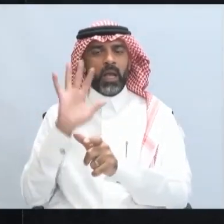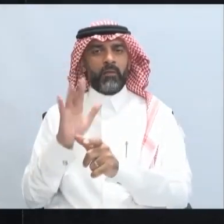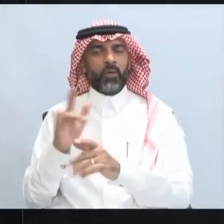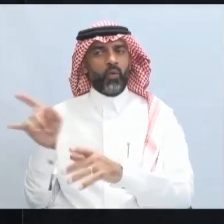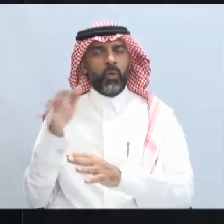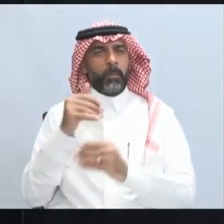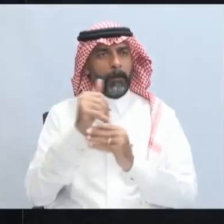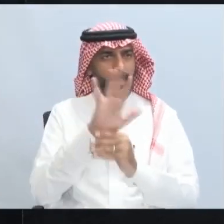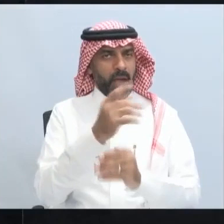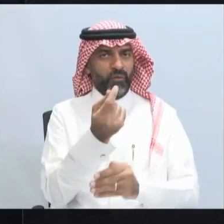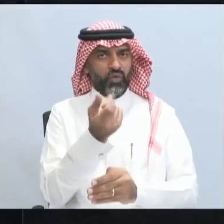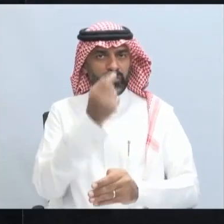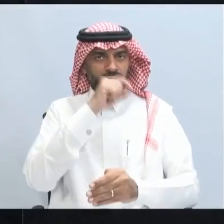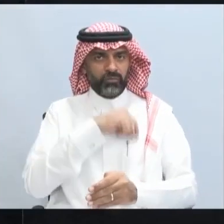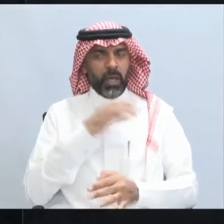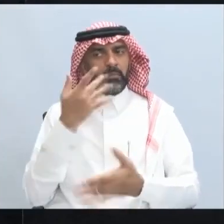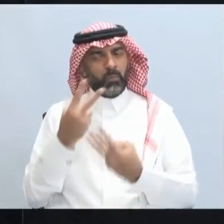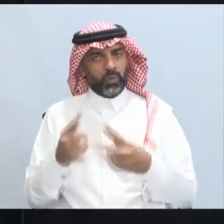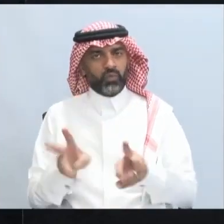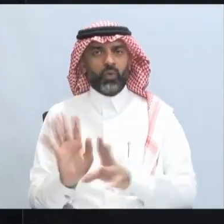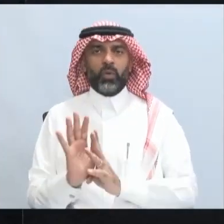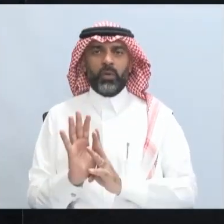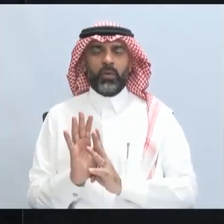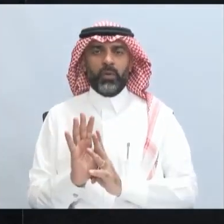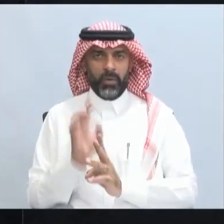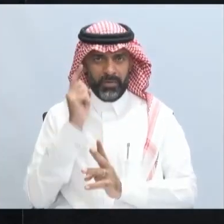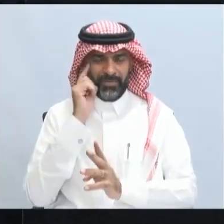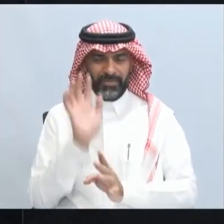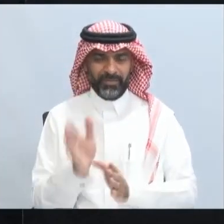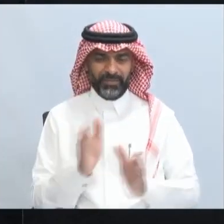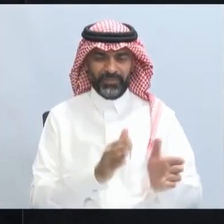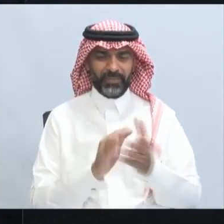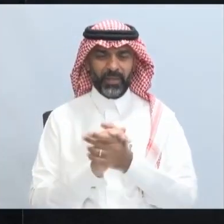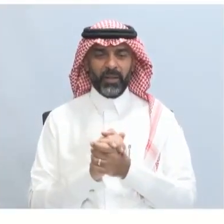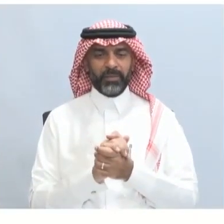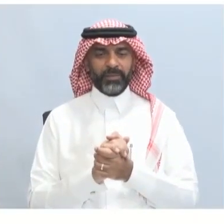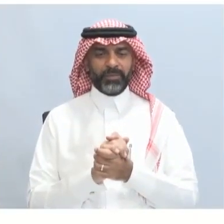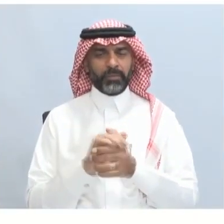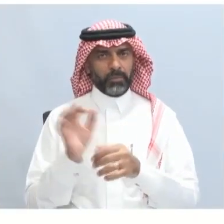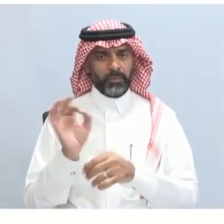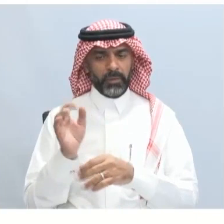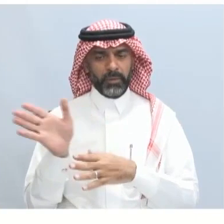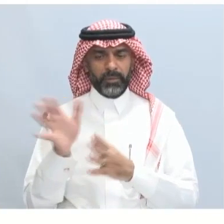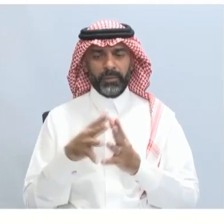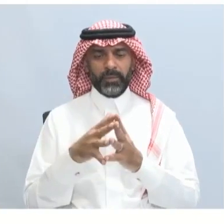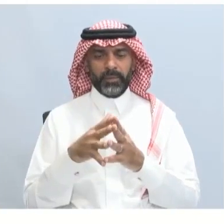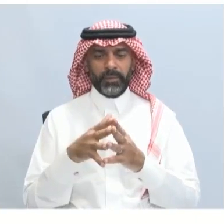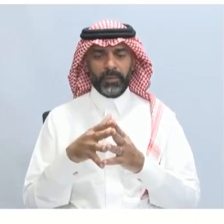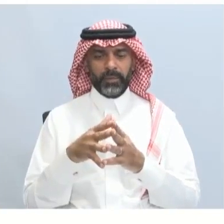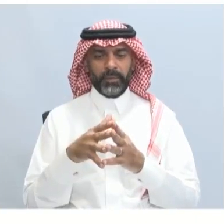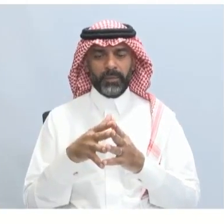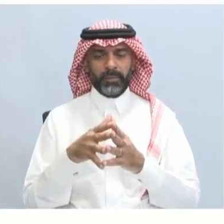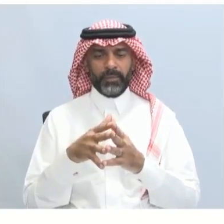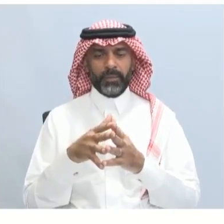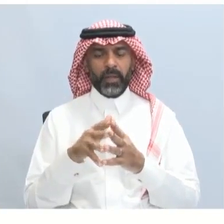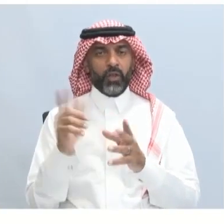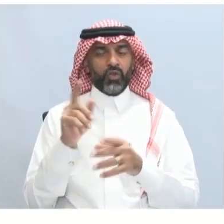ذلك فاذا هذا هو المقصود بذلك وسمل كما هو موضح عندكم في الكتاب المثال الاول